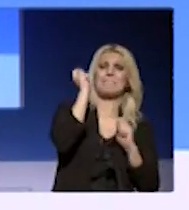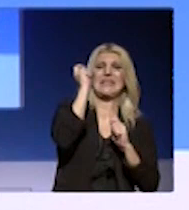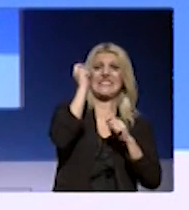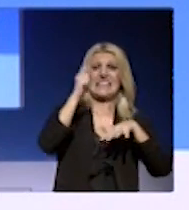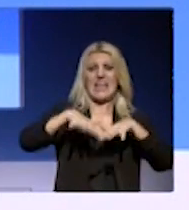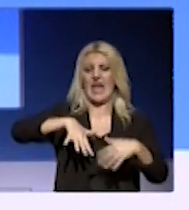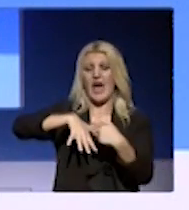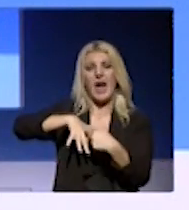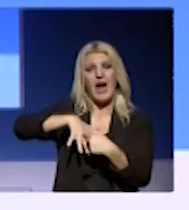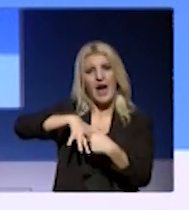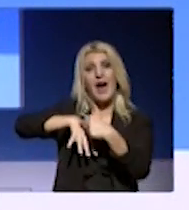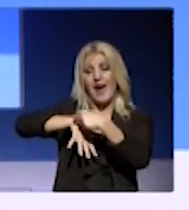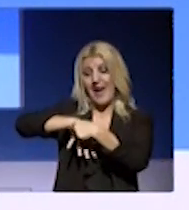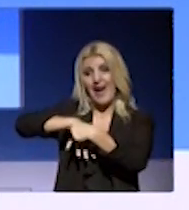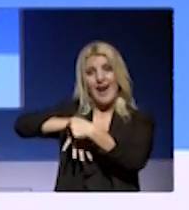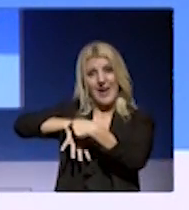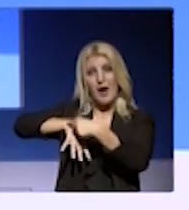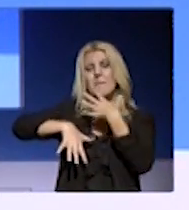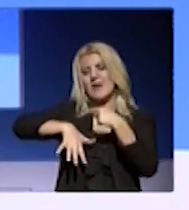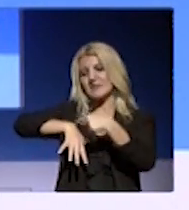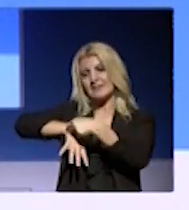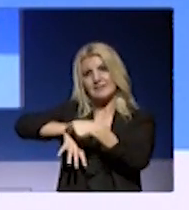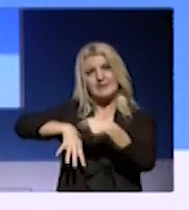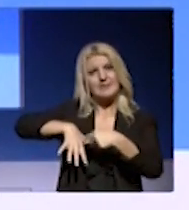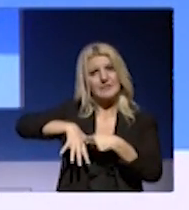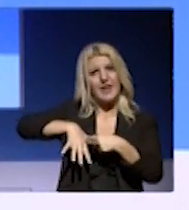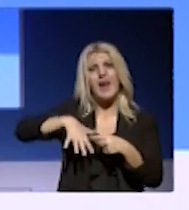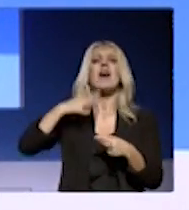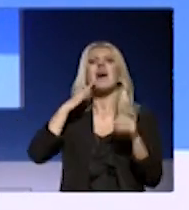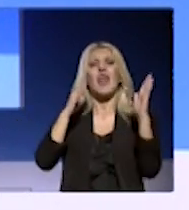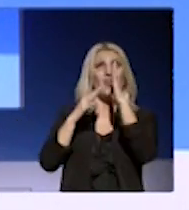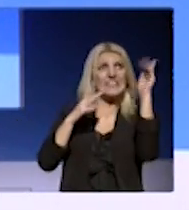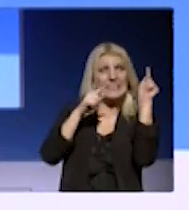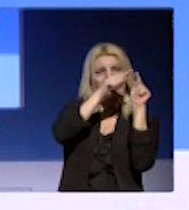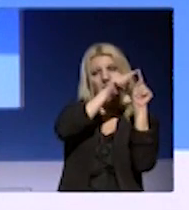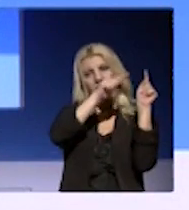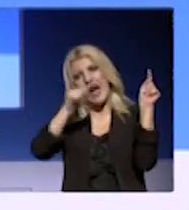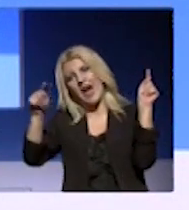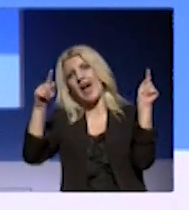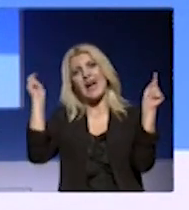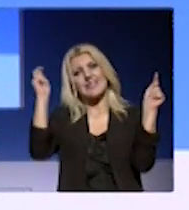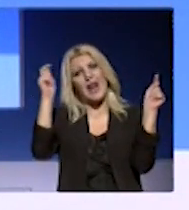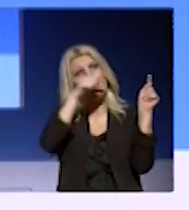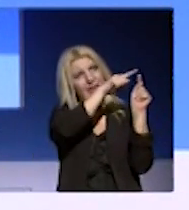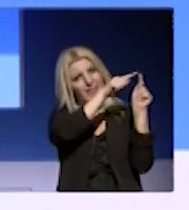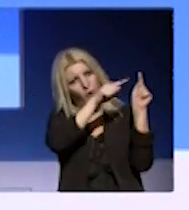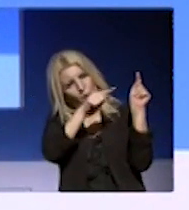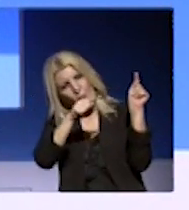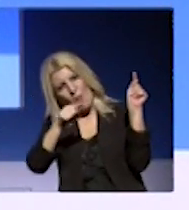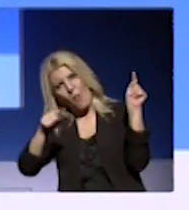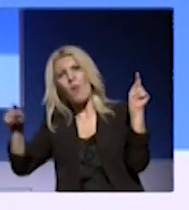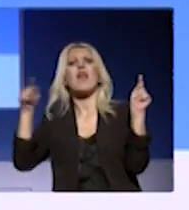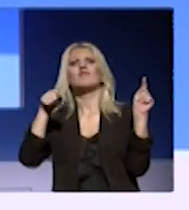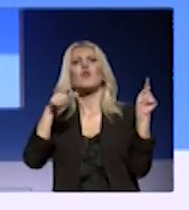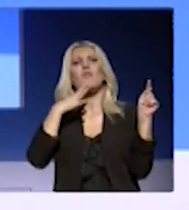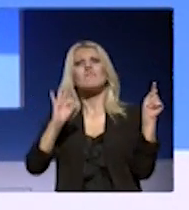δυναμισμό σε μια πόλη η οποία ήδη διακρίνεται, αναβαθμίζεται και αποτελεί παράδειγμα προς